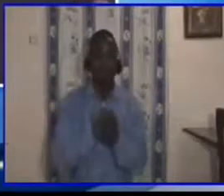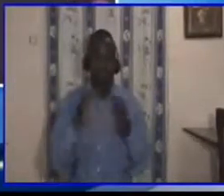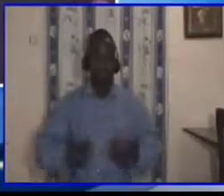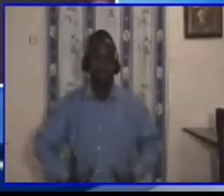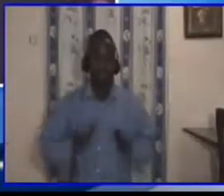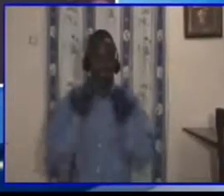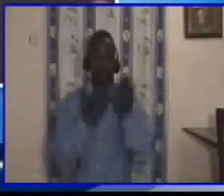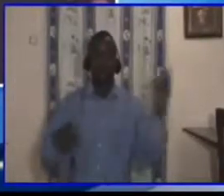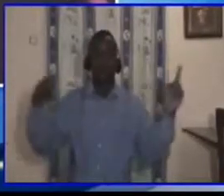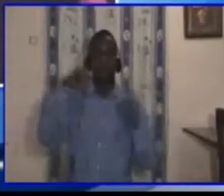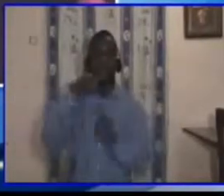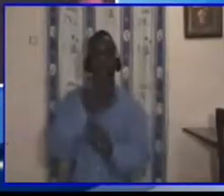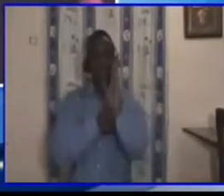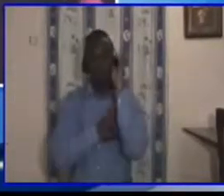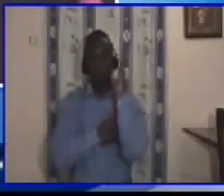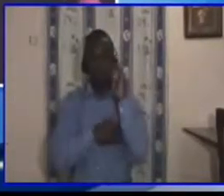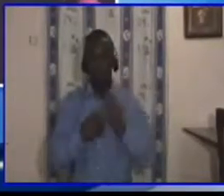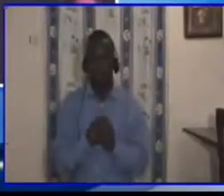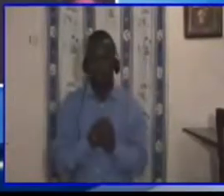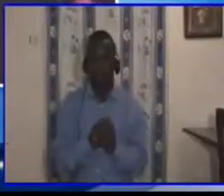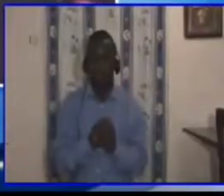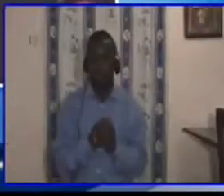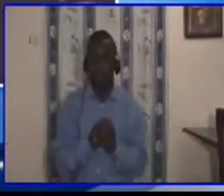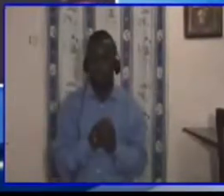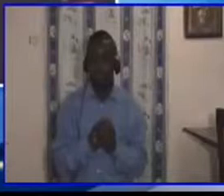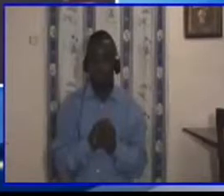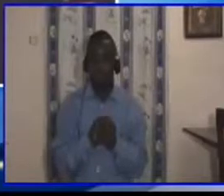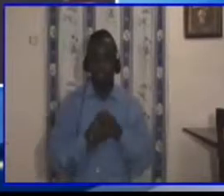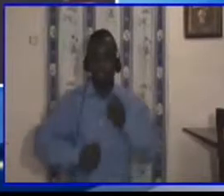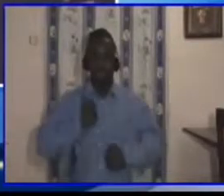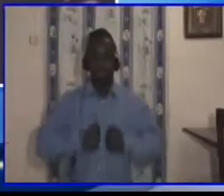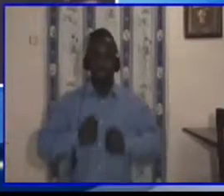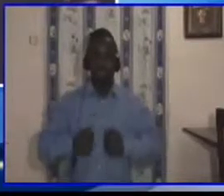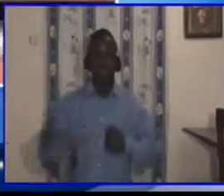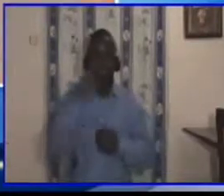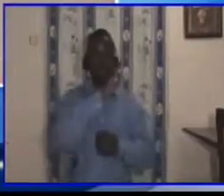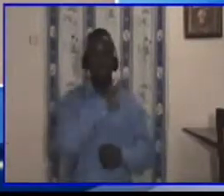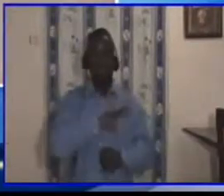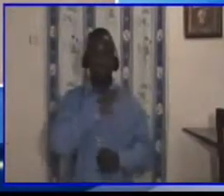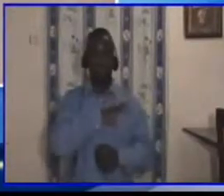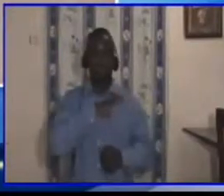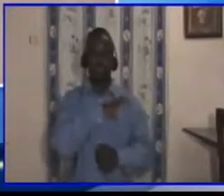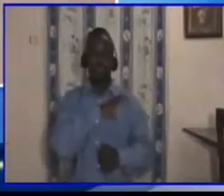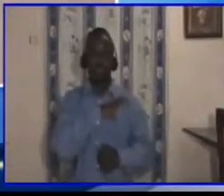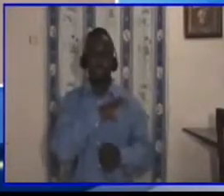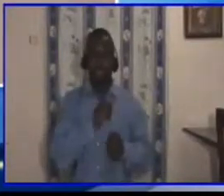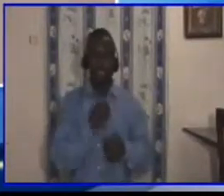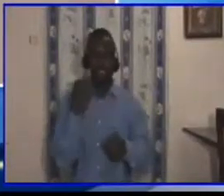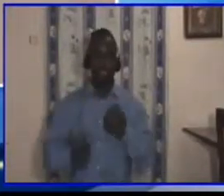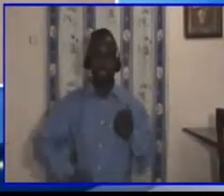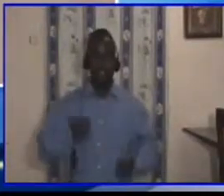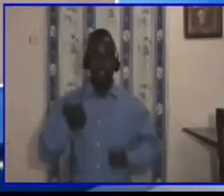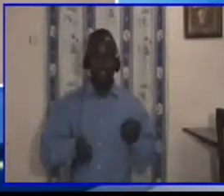dio purificherà la vostra coscienza dalle opere morte per servire il dio